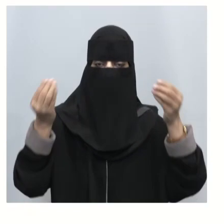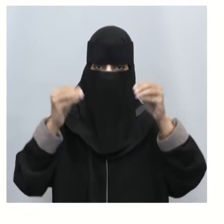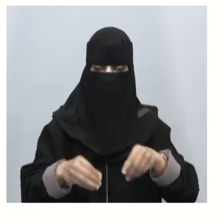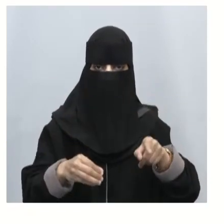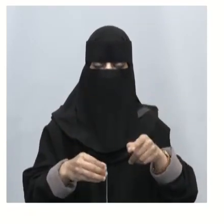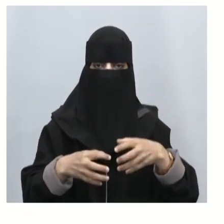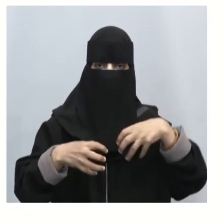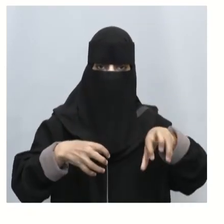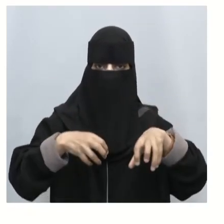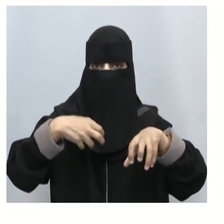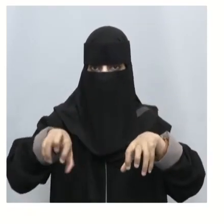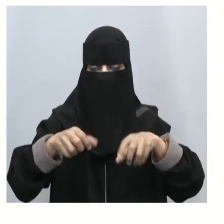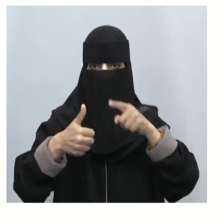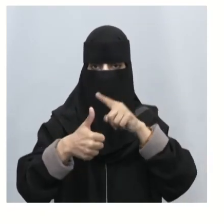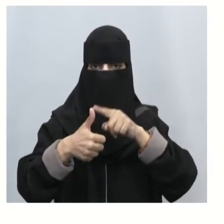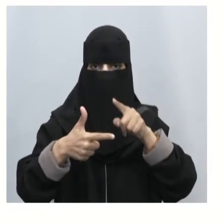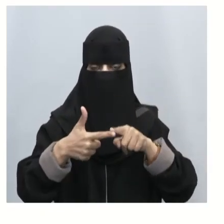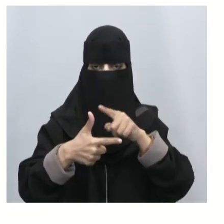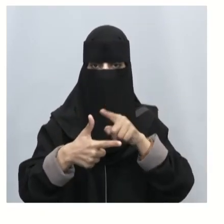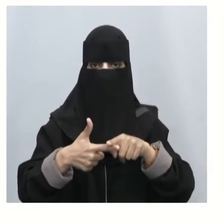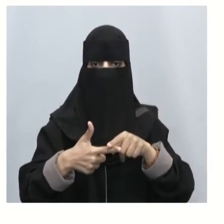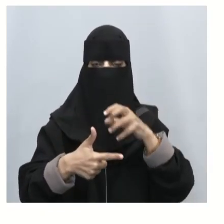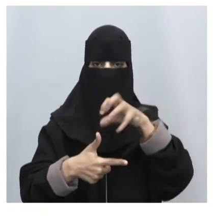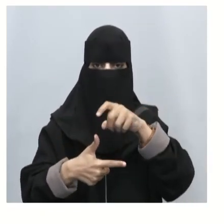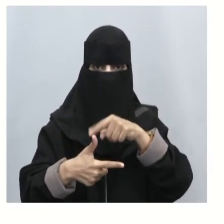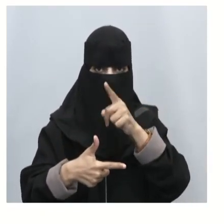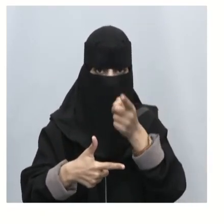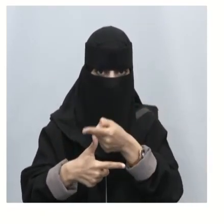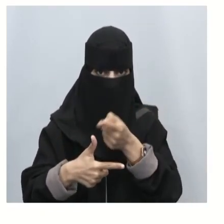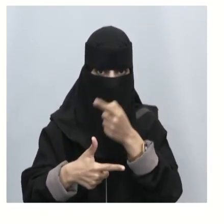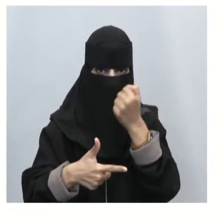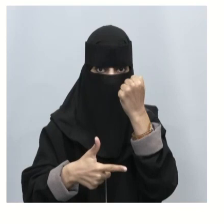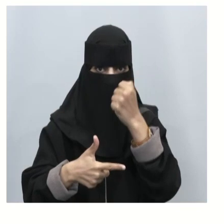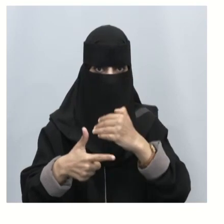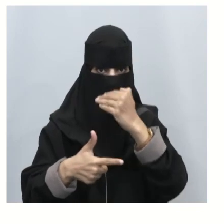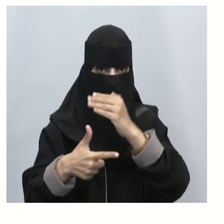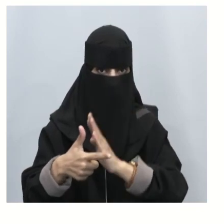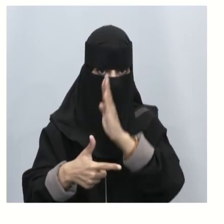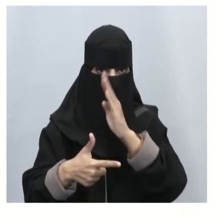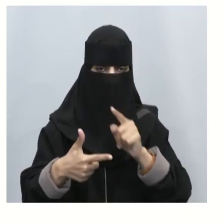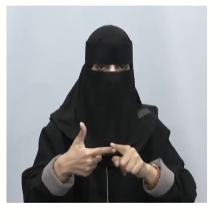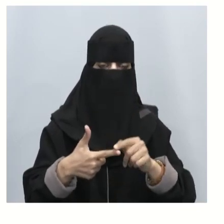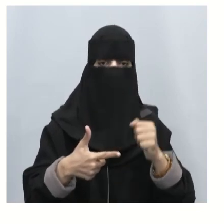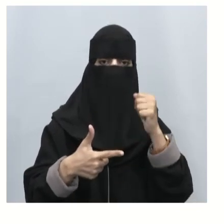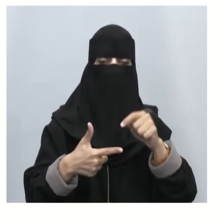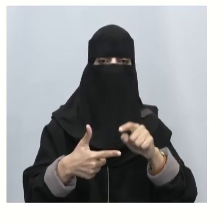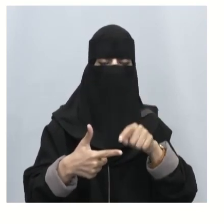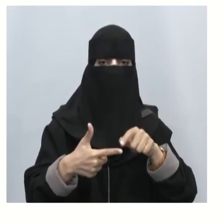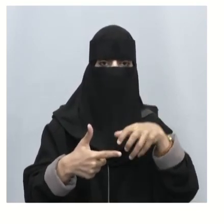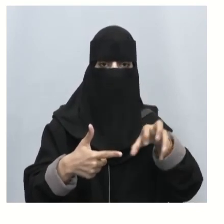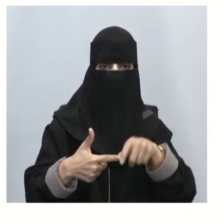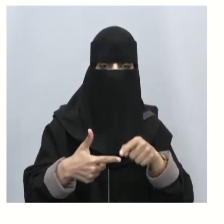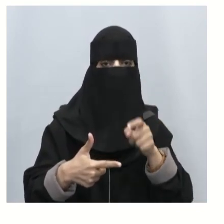لذلك انقسم العصر العباسي فيها الى عصرين عصر القوه والازدهار وعصر الضعف